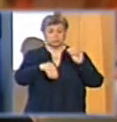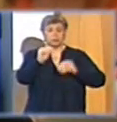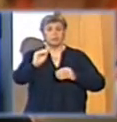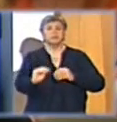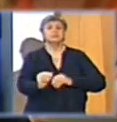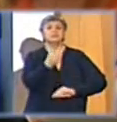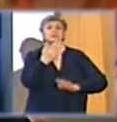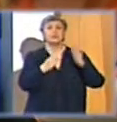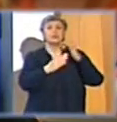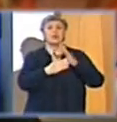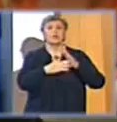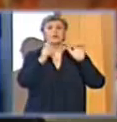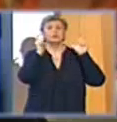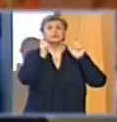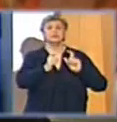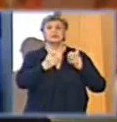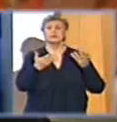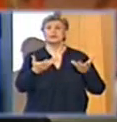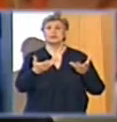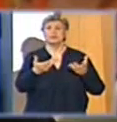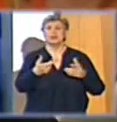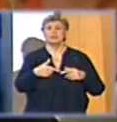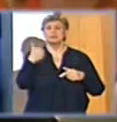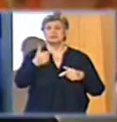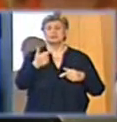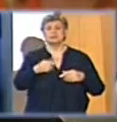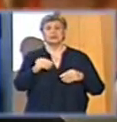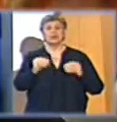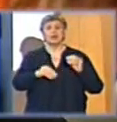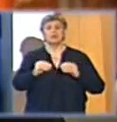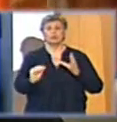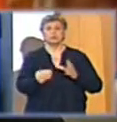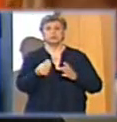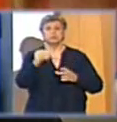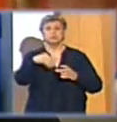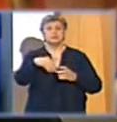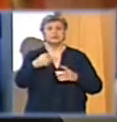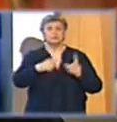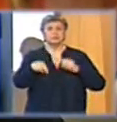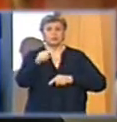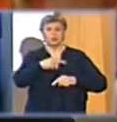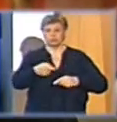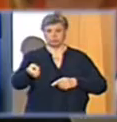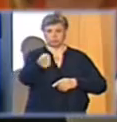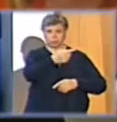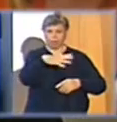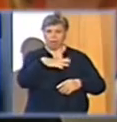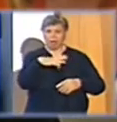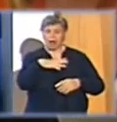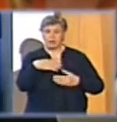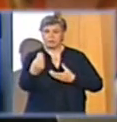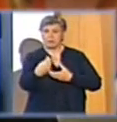Πρόεδρος της Δημοκρατίας θα εκλέγεται κατευθείαν από το λαό. Ισχύει αυτό το πράγμα? Είναι στο διάλογο, μπαίνει στο διάλογο αυτό το